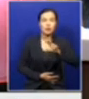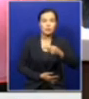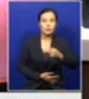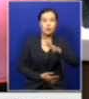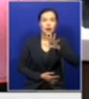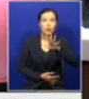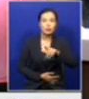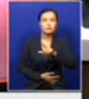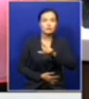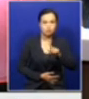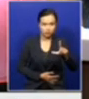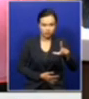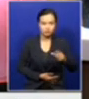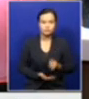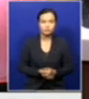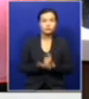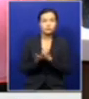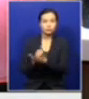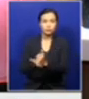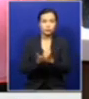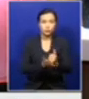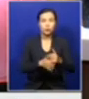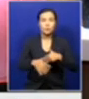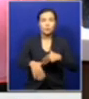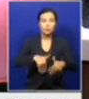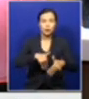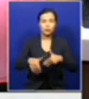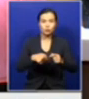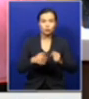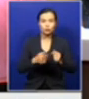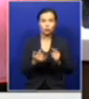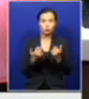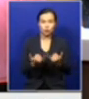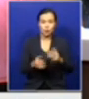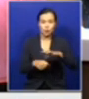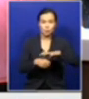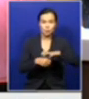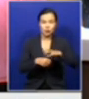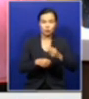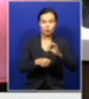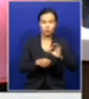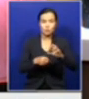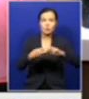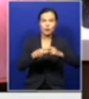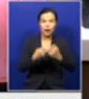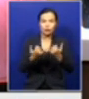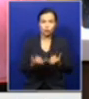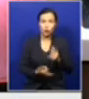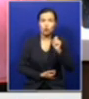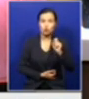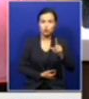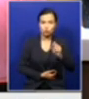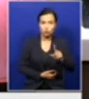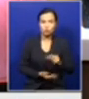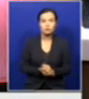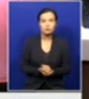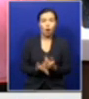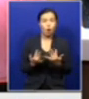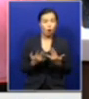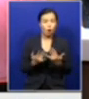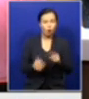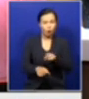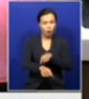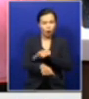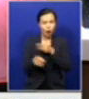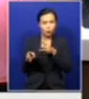555,000 ล้านบาทเพื่อช่วยเหลือเยียวยาประชาชนในระยะเฉพาะหน้ามีความจำเป็นเร่งด่วนไม่สามารถรอดำเนินการโดยวิธี